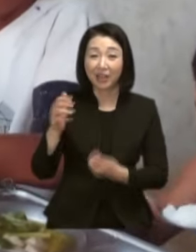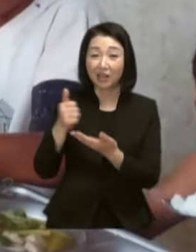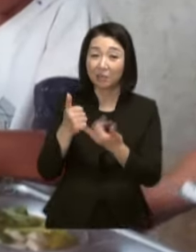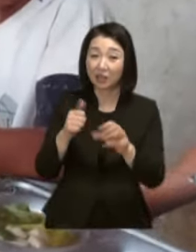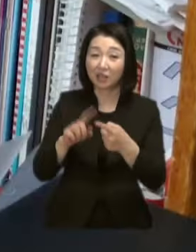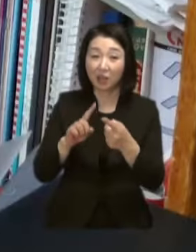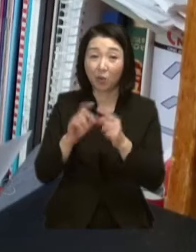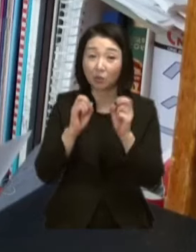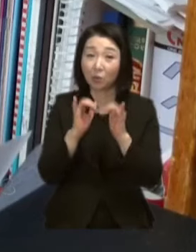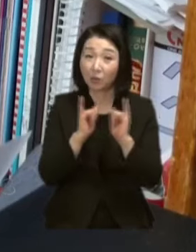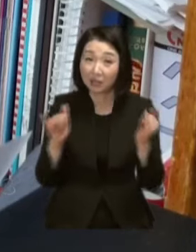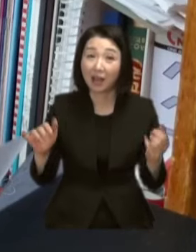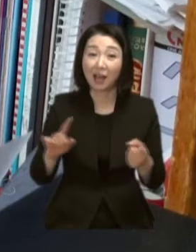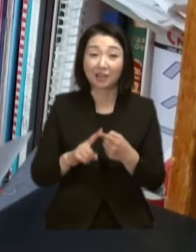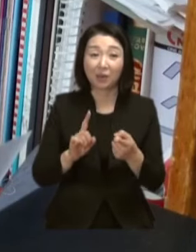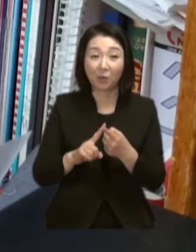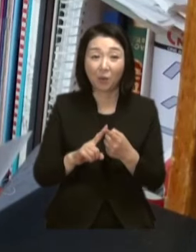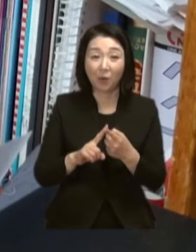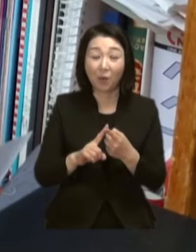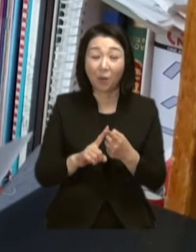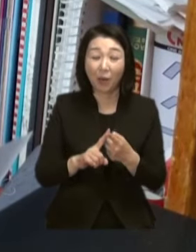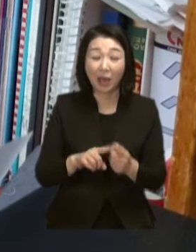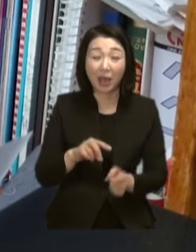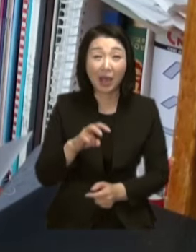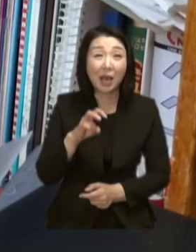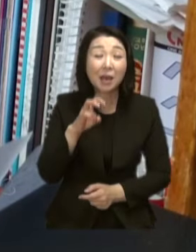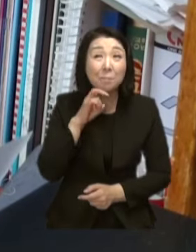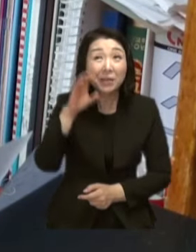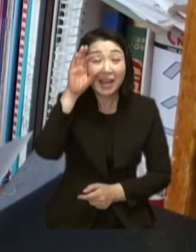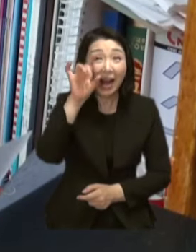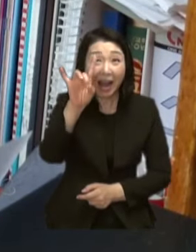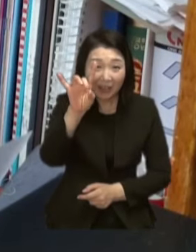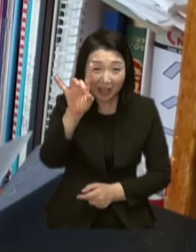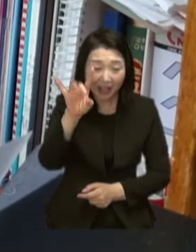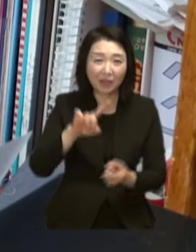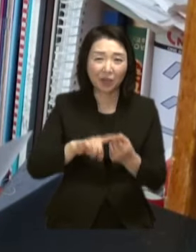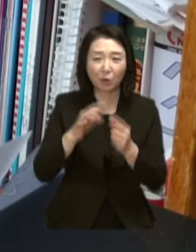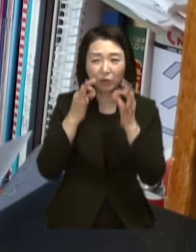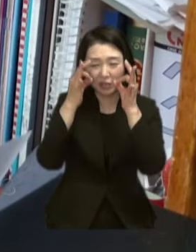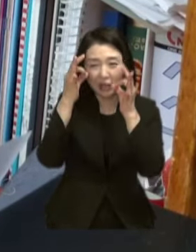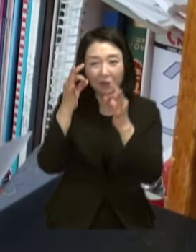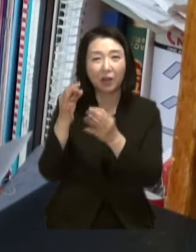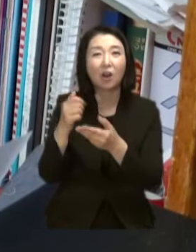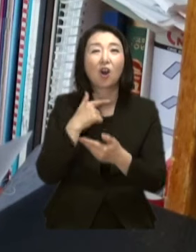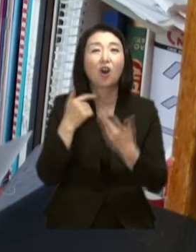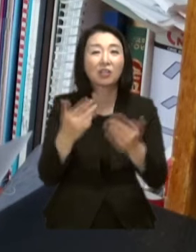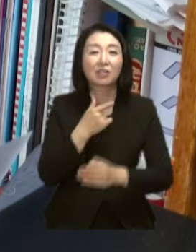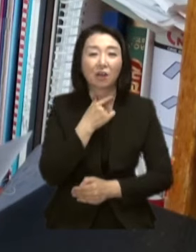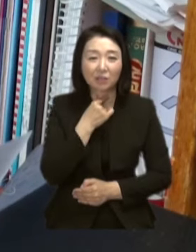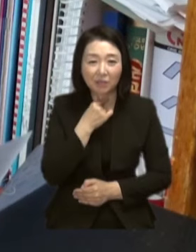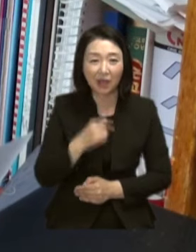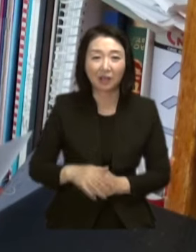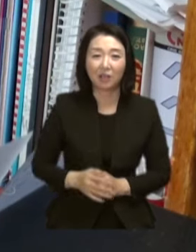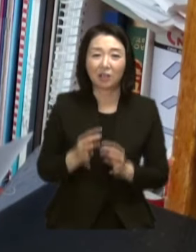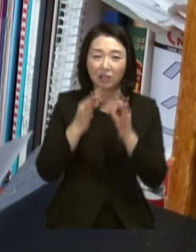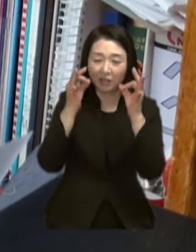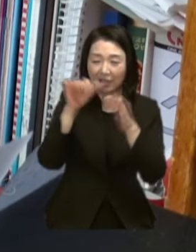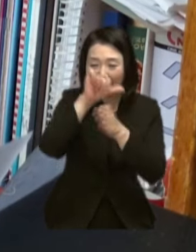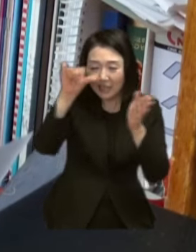선교사로서 그리고 하나님의 밀알로 헌신하고 싶습니다. 최선을 다해서 인생의 남은 때를 하나님께서 기뻐하시는 일들을 감당하면서